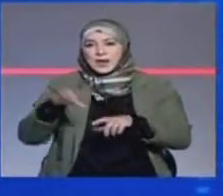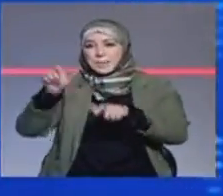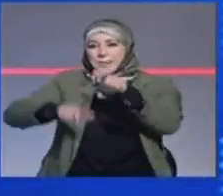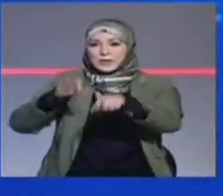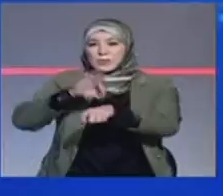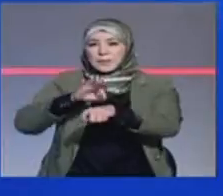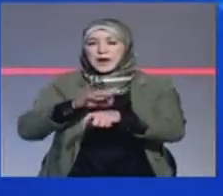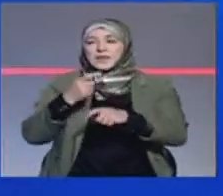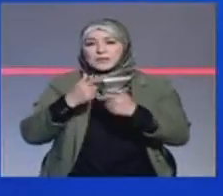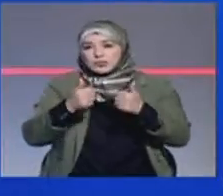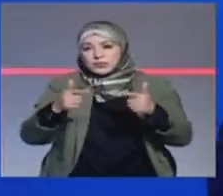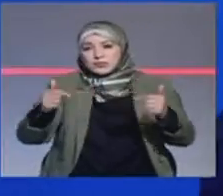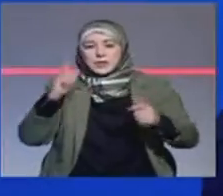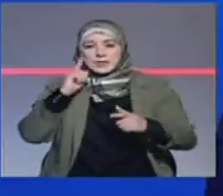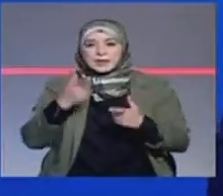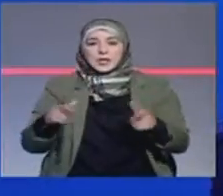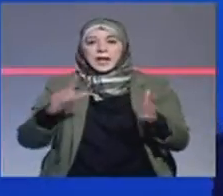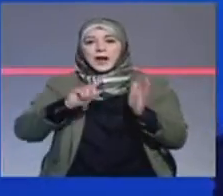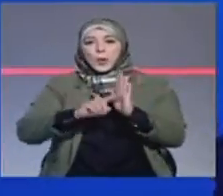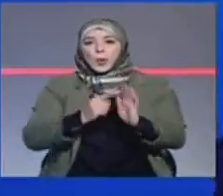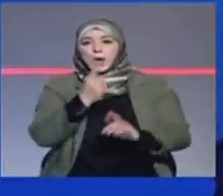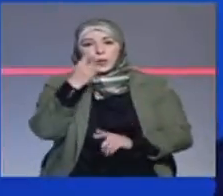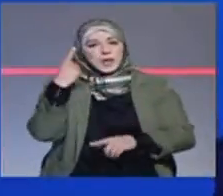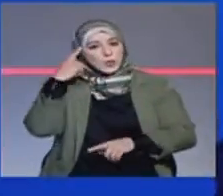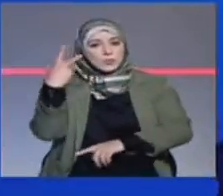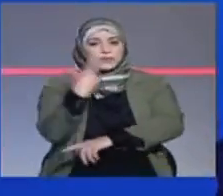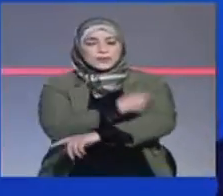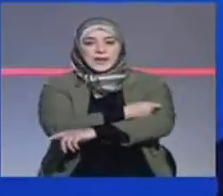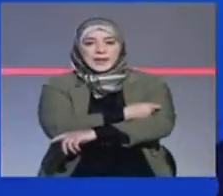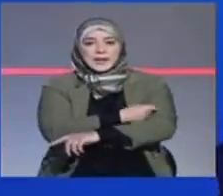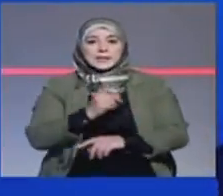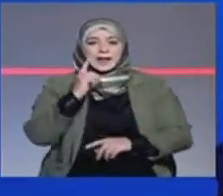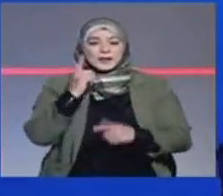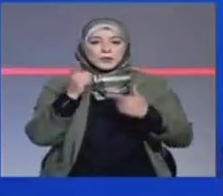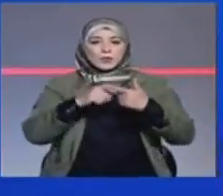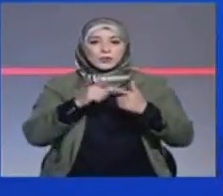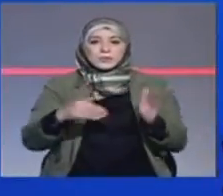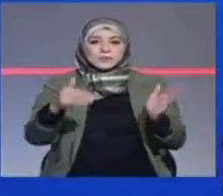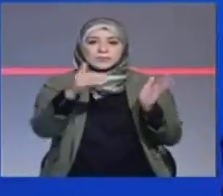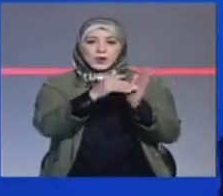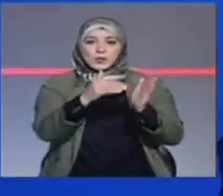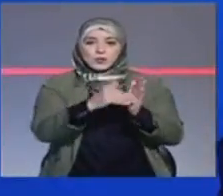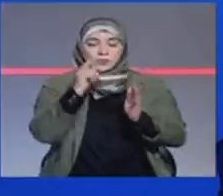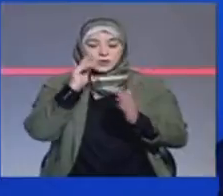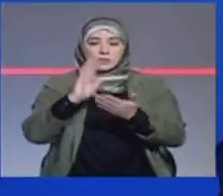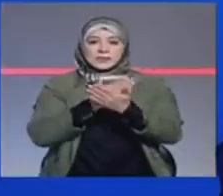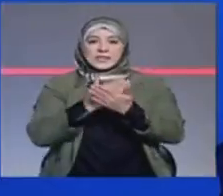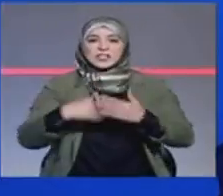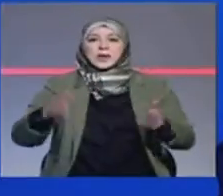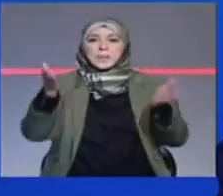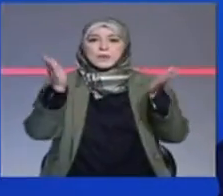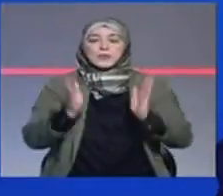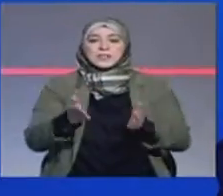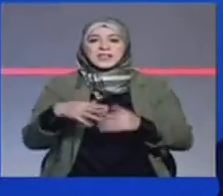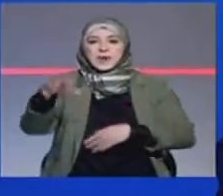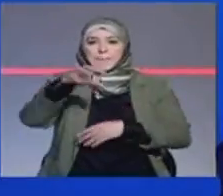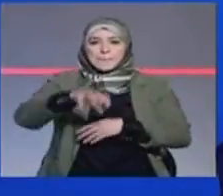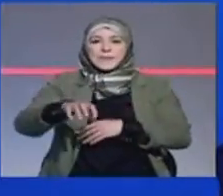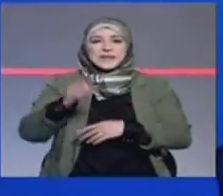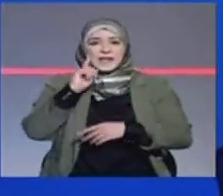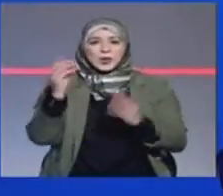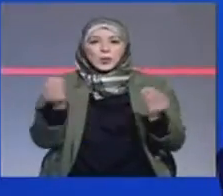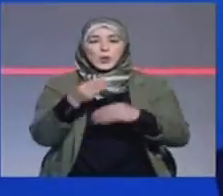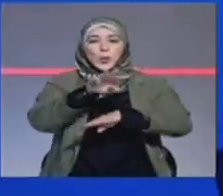أمراض ضمن الفئات ذات الأولوية في التلقيح إلى جانب العمل على تجهيز مستشفى ميداني في